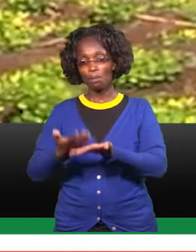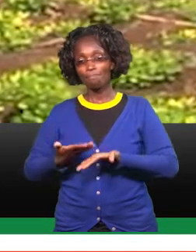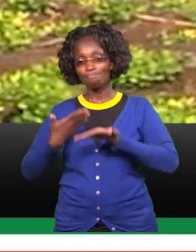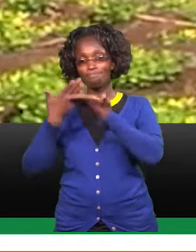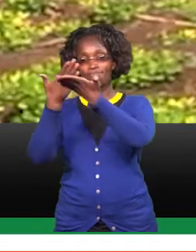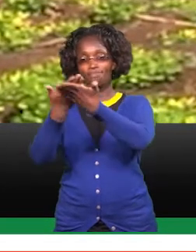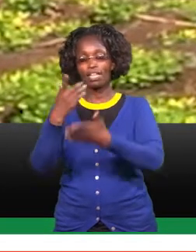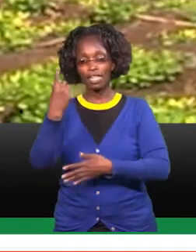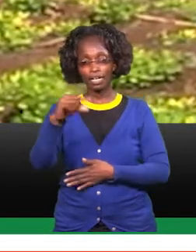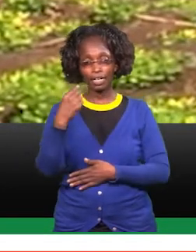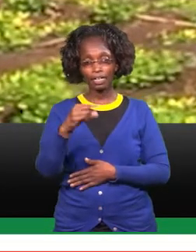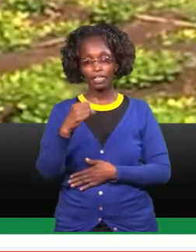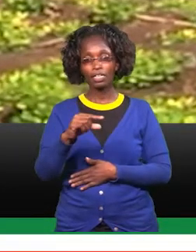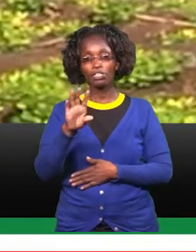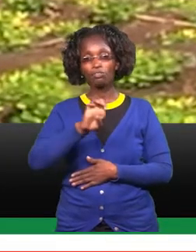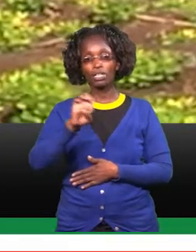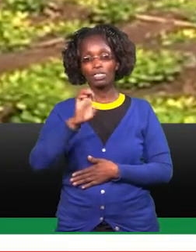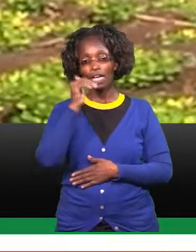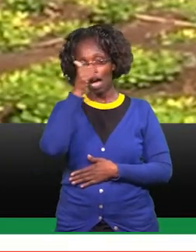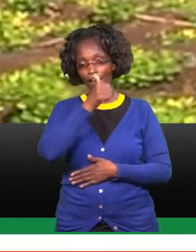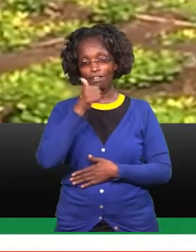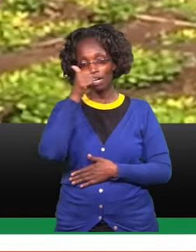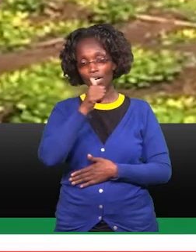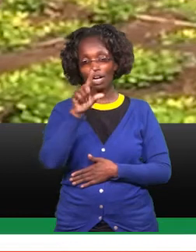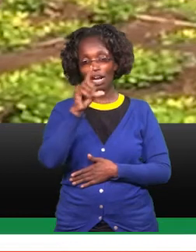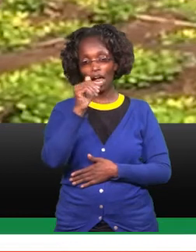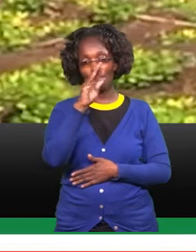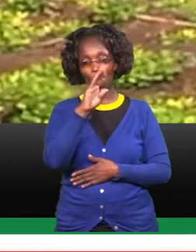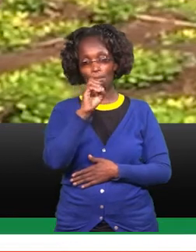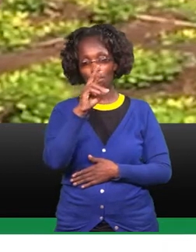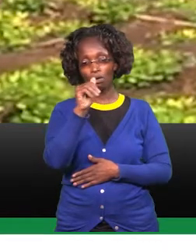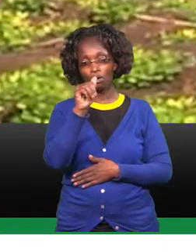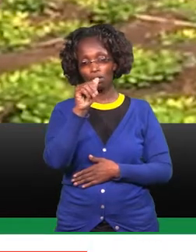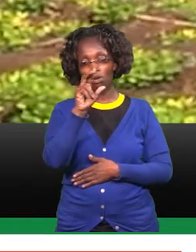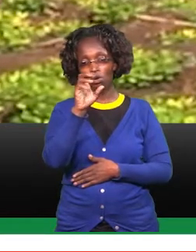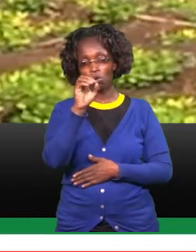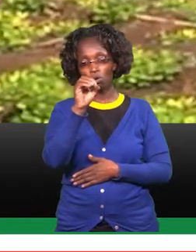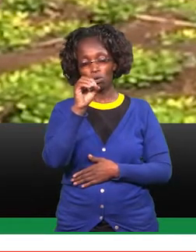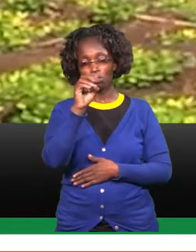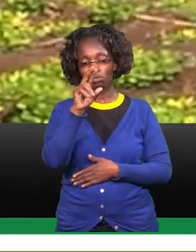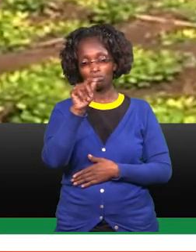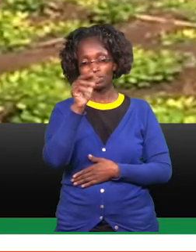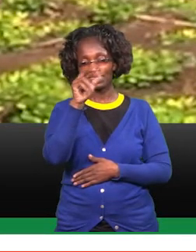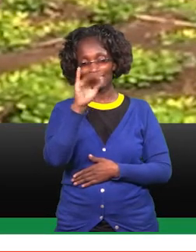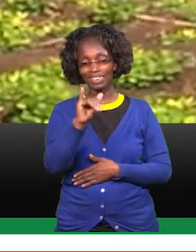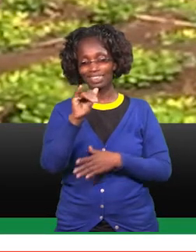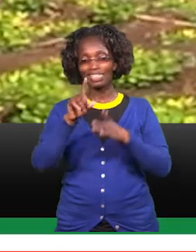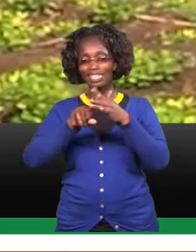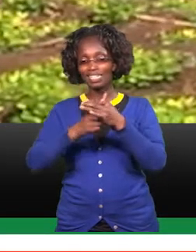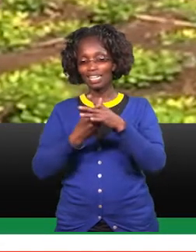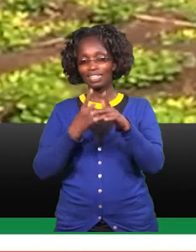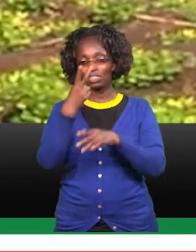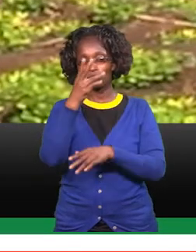hizo grains kwa Eastern African Malting. So kuanzia mwaka wa 2018